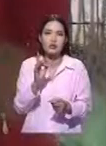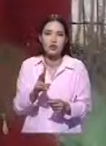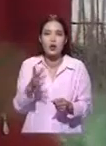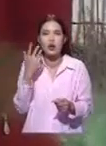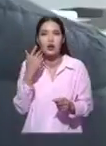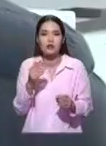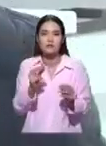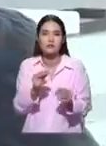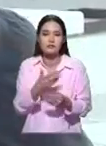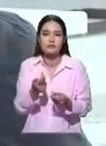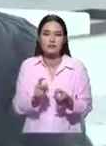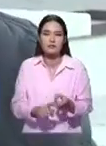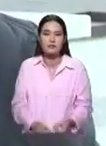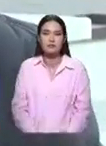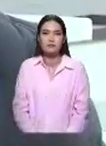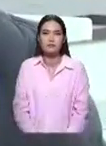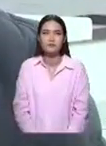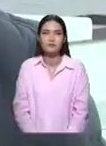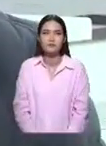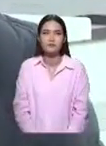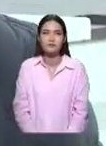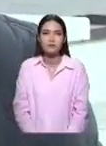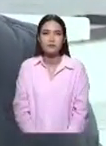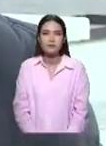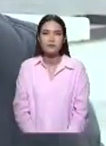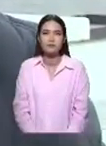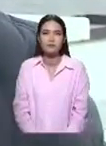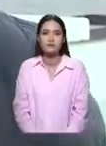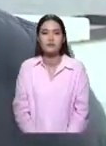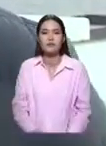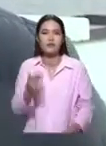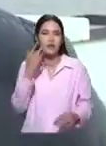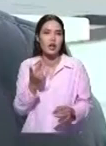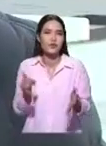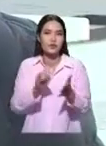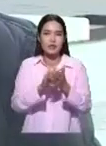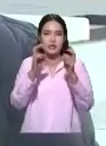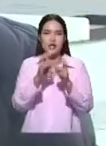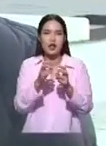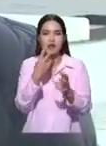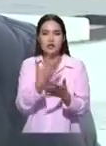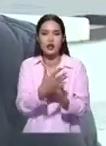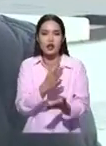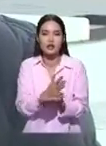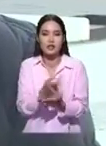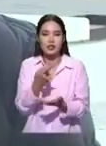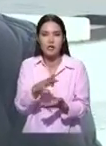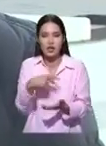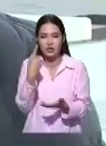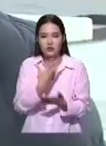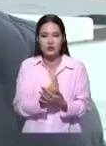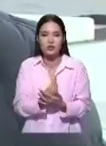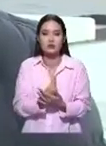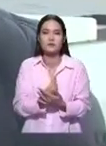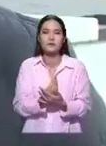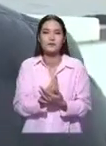не вправе. Согласно закону об архитектурной градостроительной деятельности, сроки строительства за счет